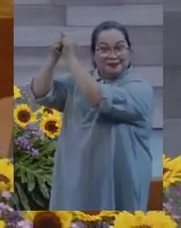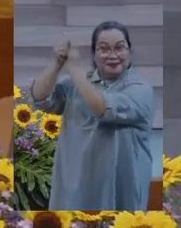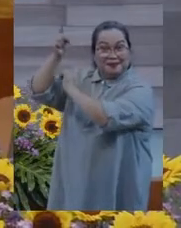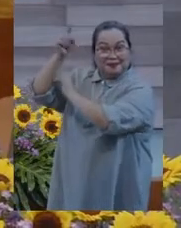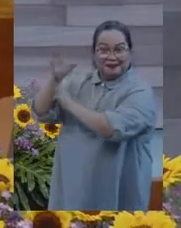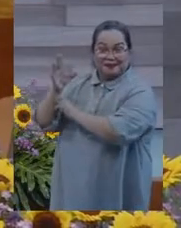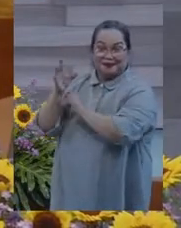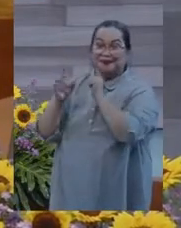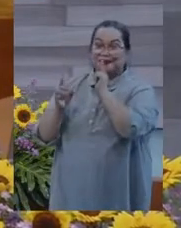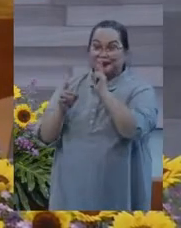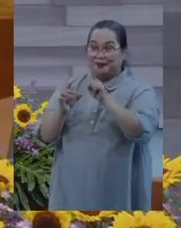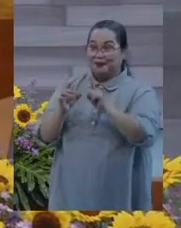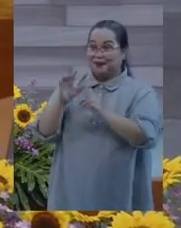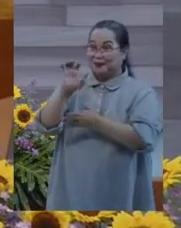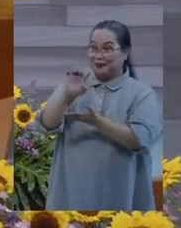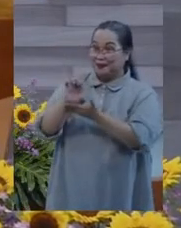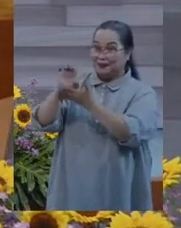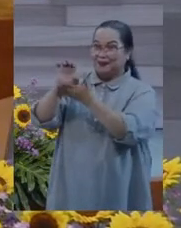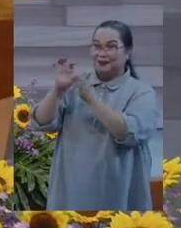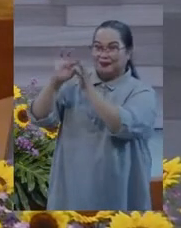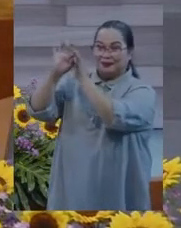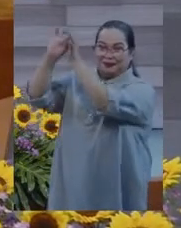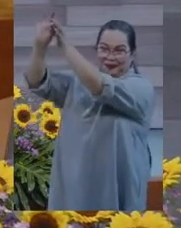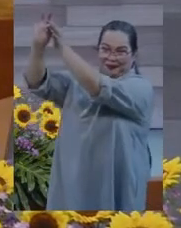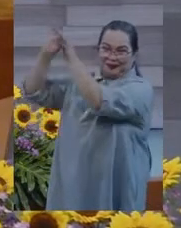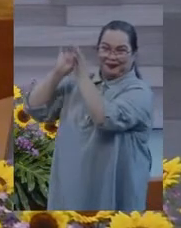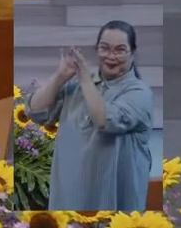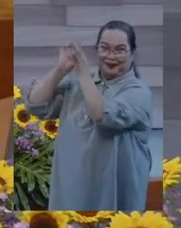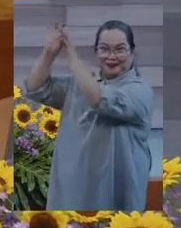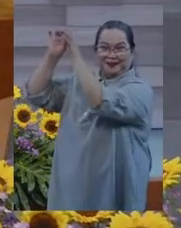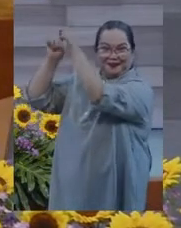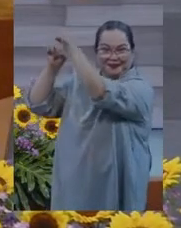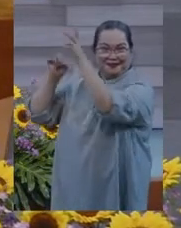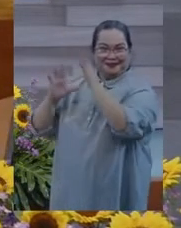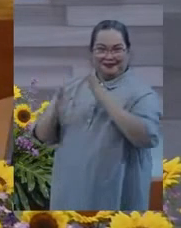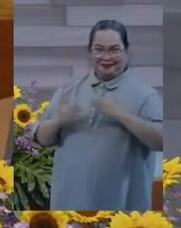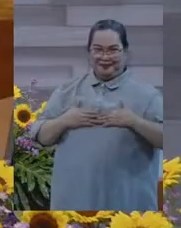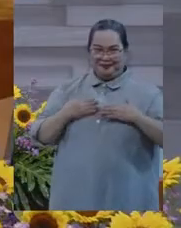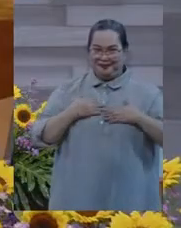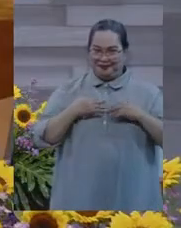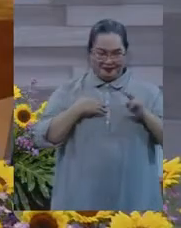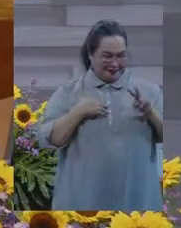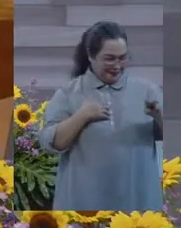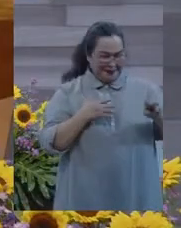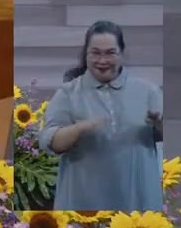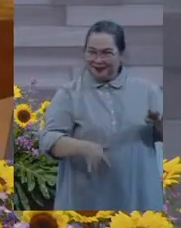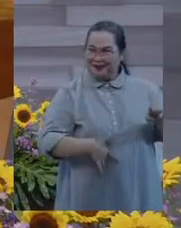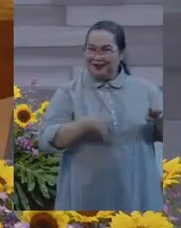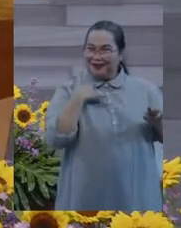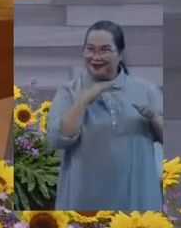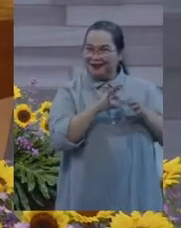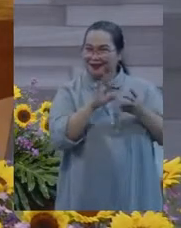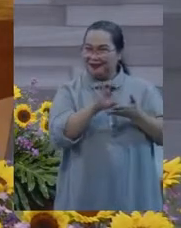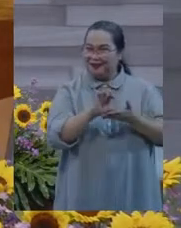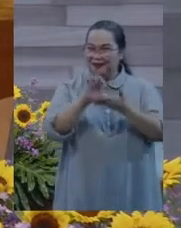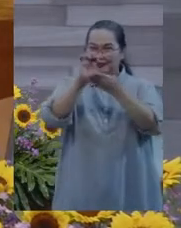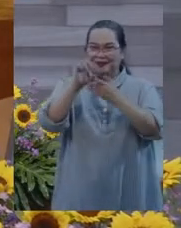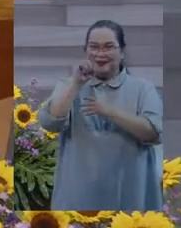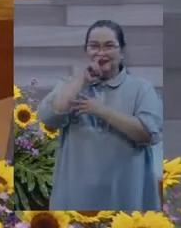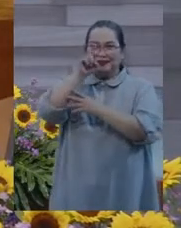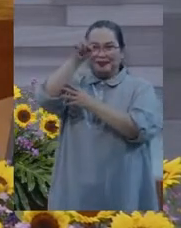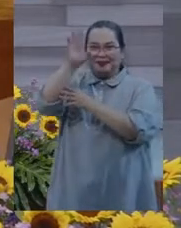noon, nabuhay siya ayon sa kagalakan ng Diyos, ayon sa katotohanan ng